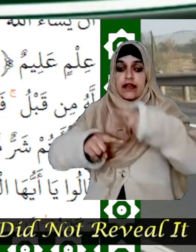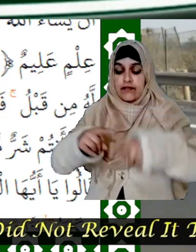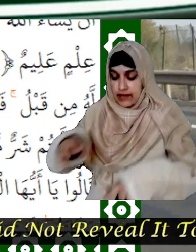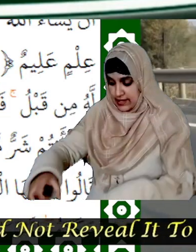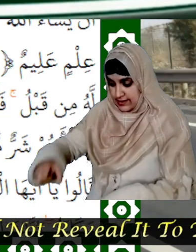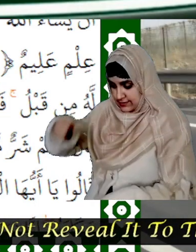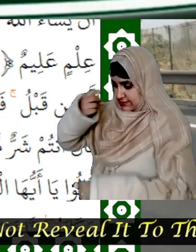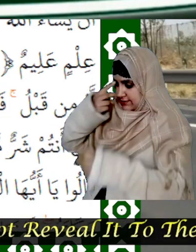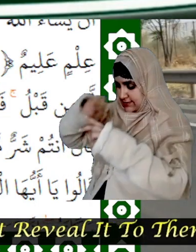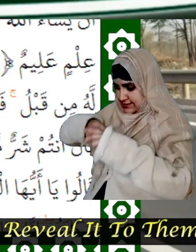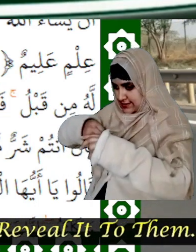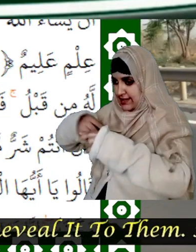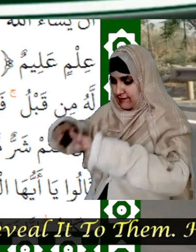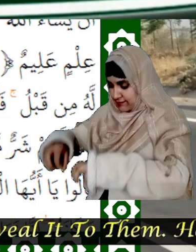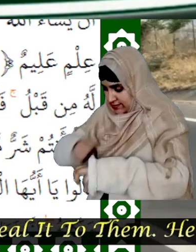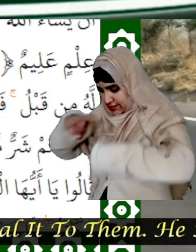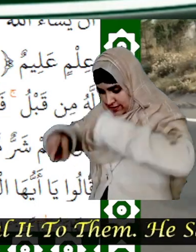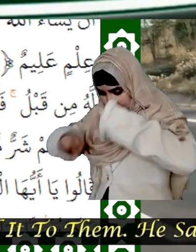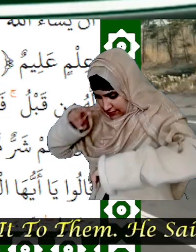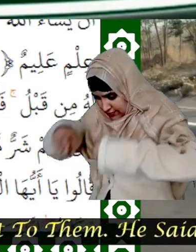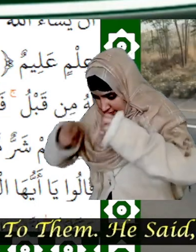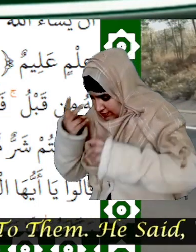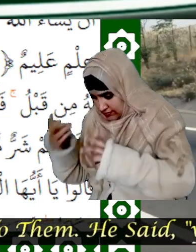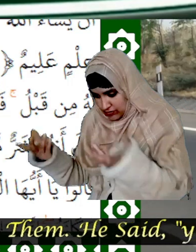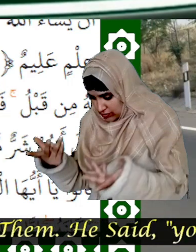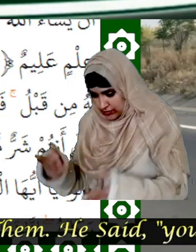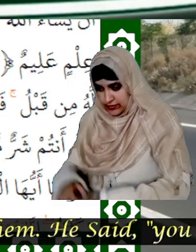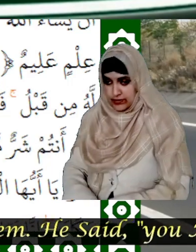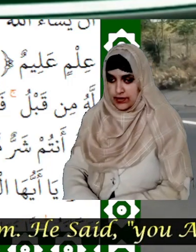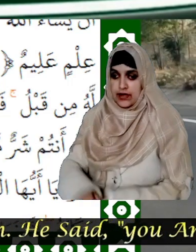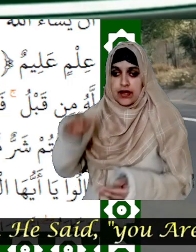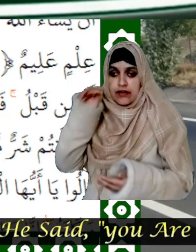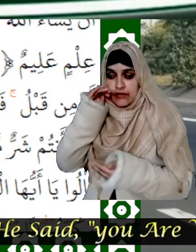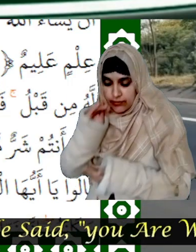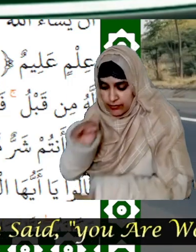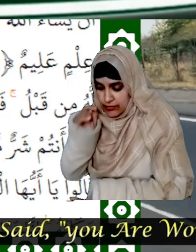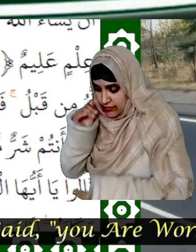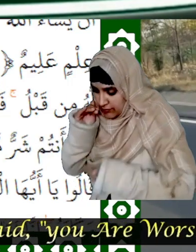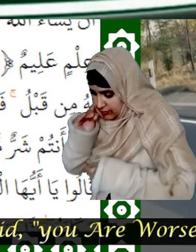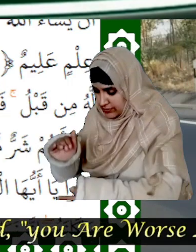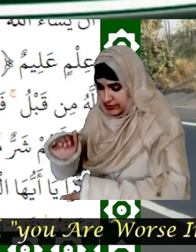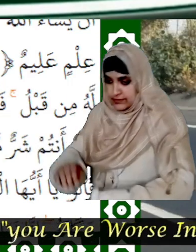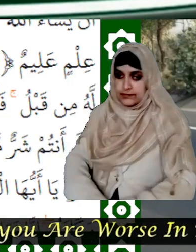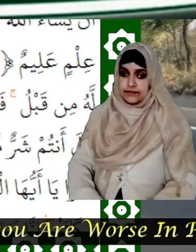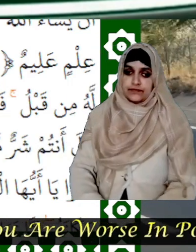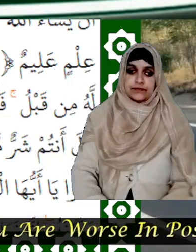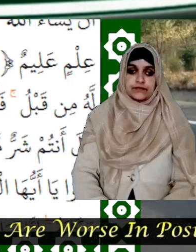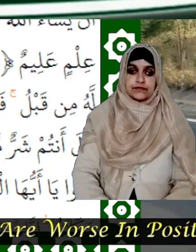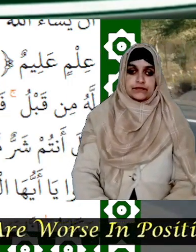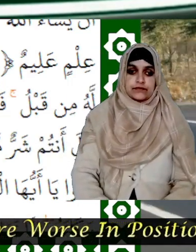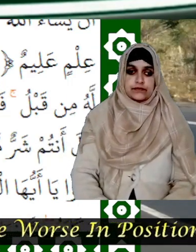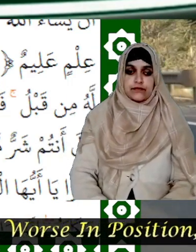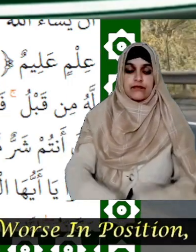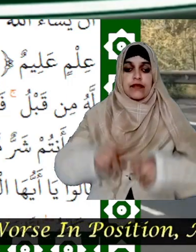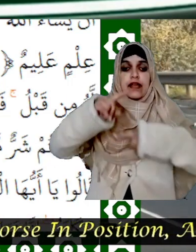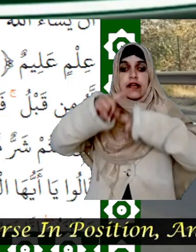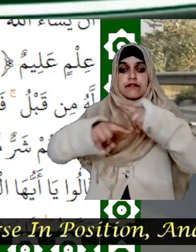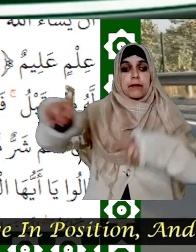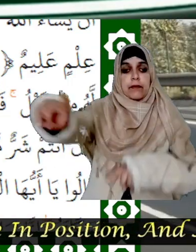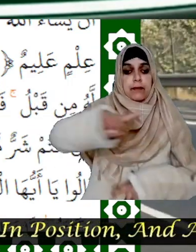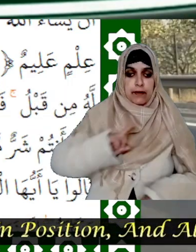قبل وبليز ذات قو ام مندرن ناتي اخاخي يوسا جلا ابا هذا